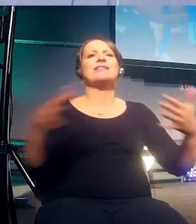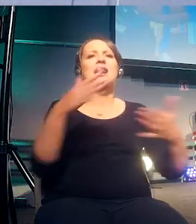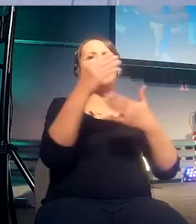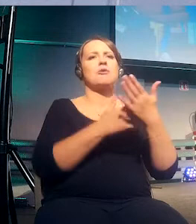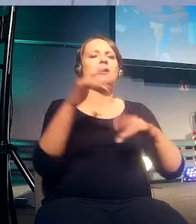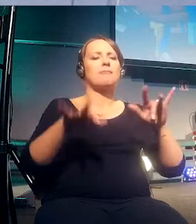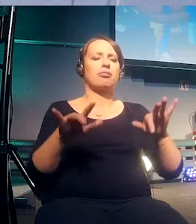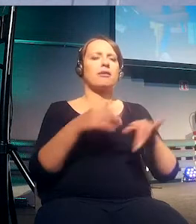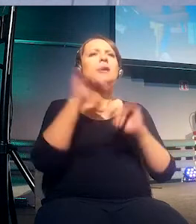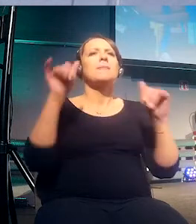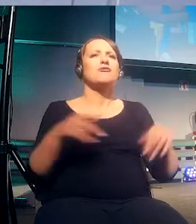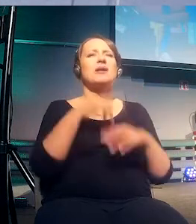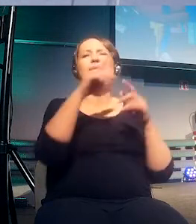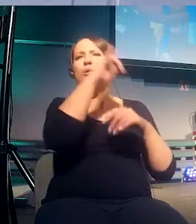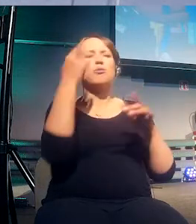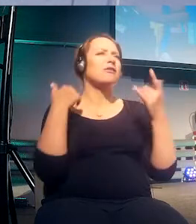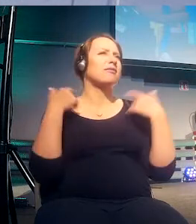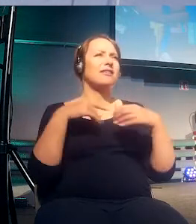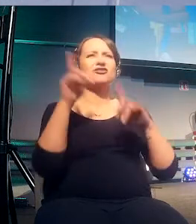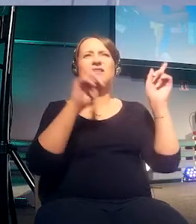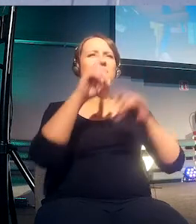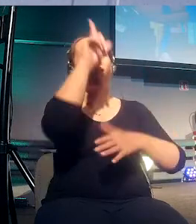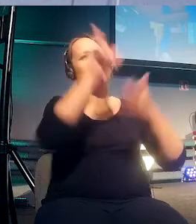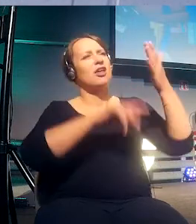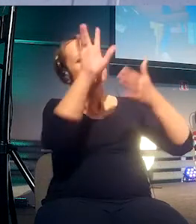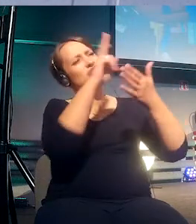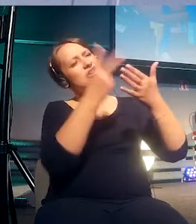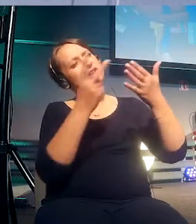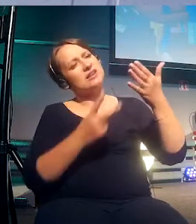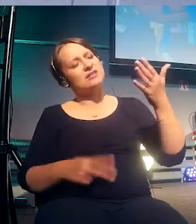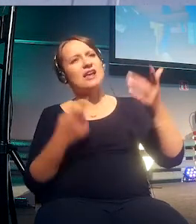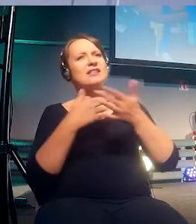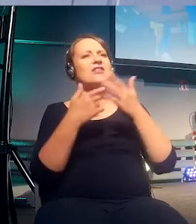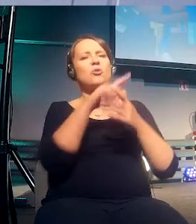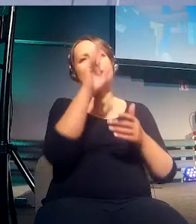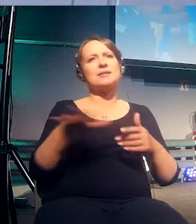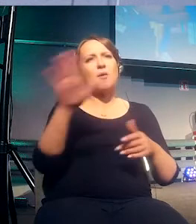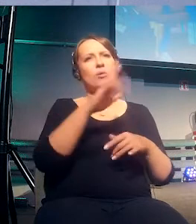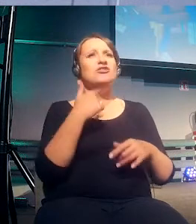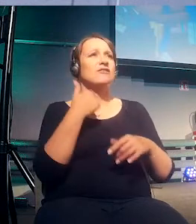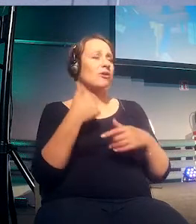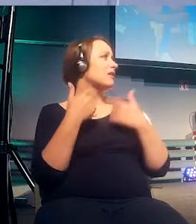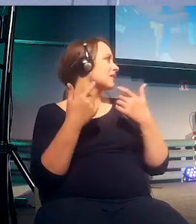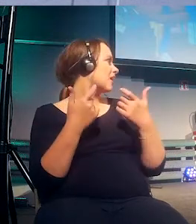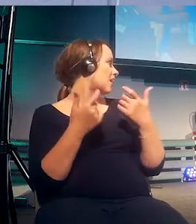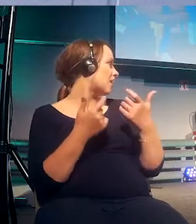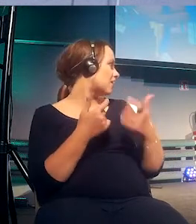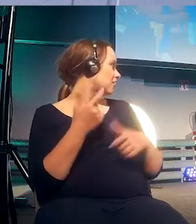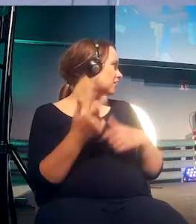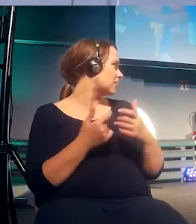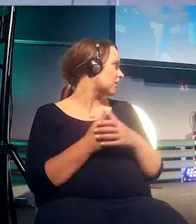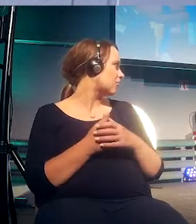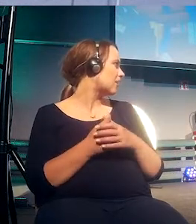jest taki, że nikt nie chce czytać tego typu list w Excelu. Więc to, co często ja robię, to zupełnie